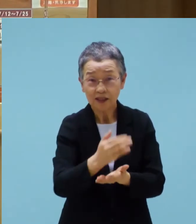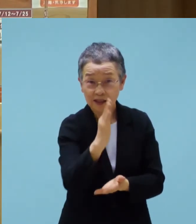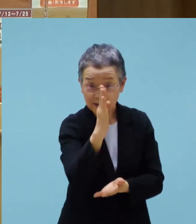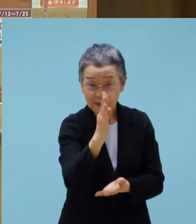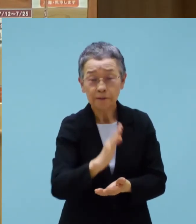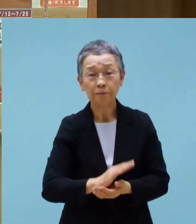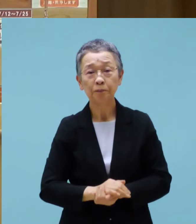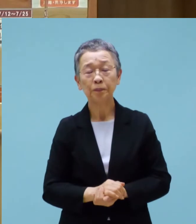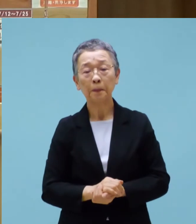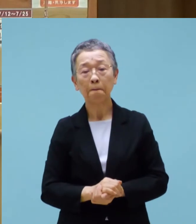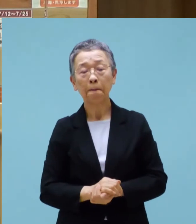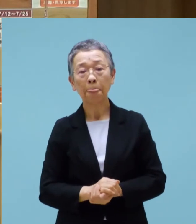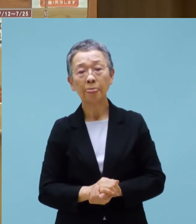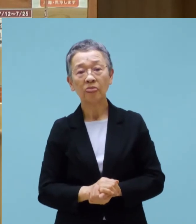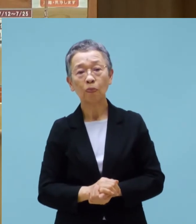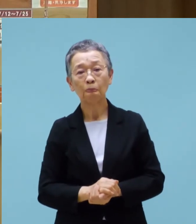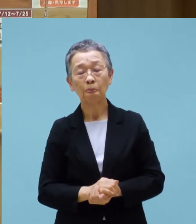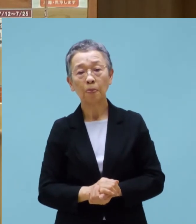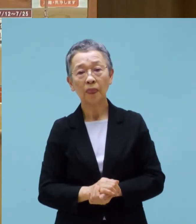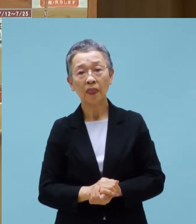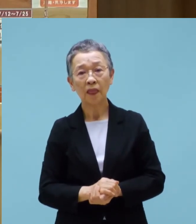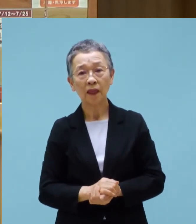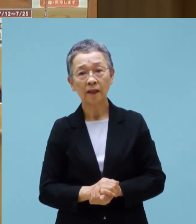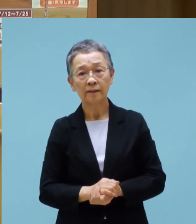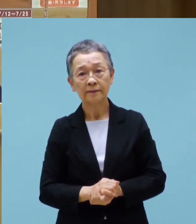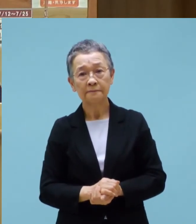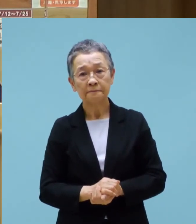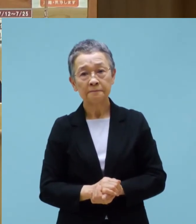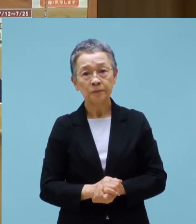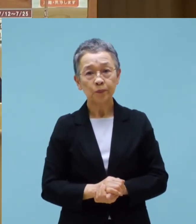い、まず